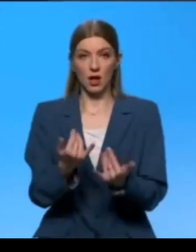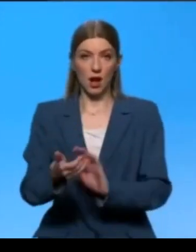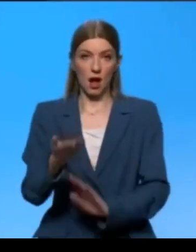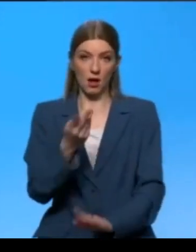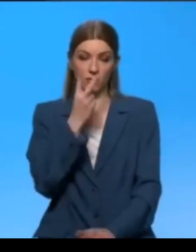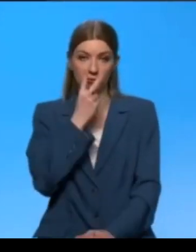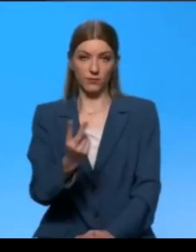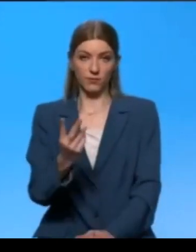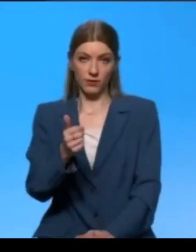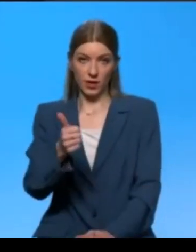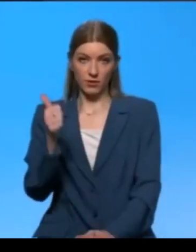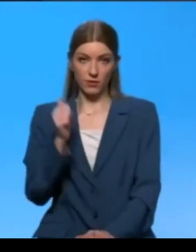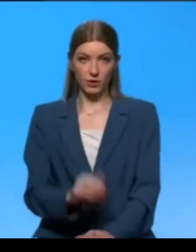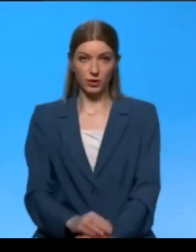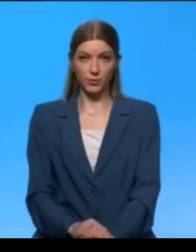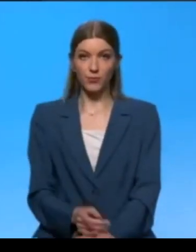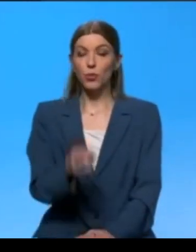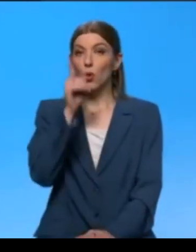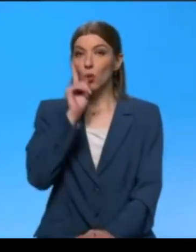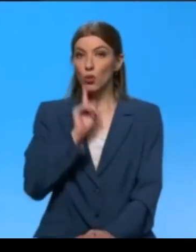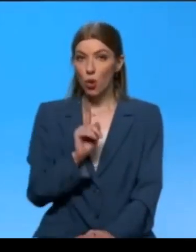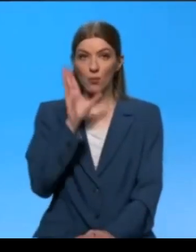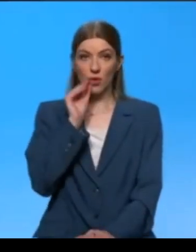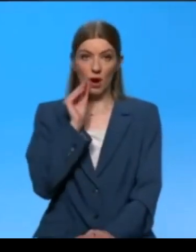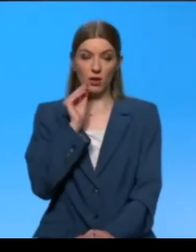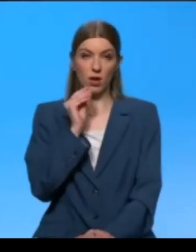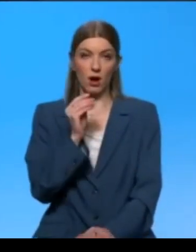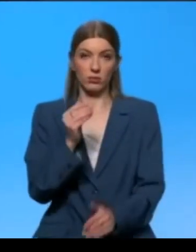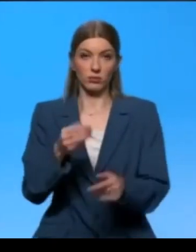удобно что сза кода зад